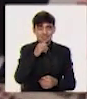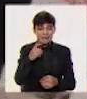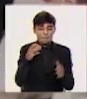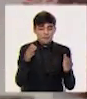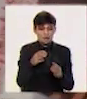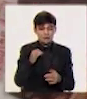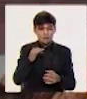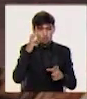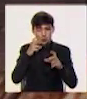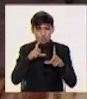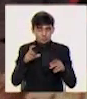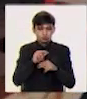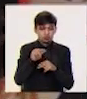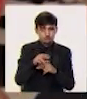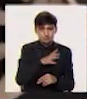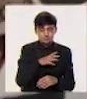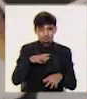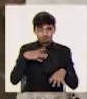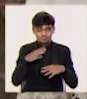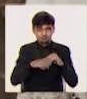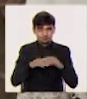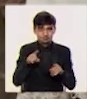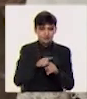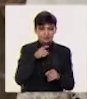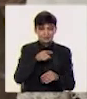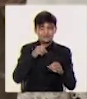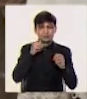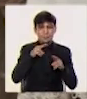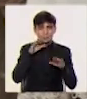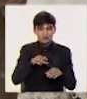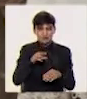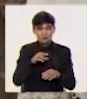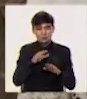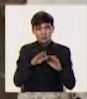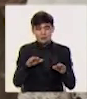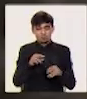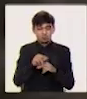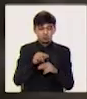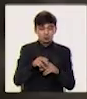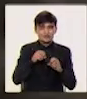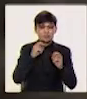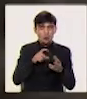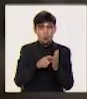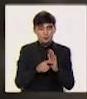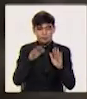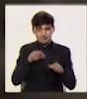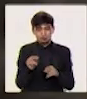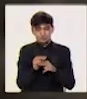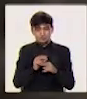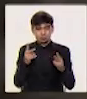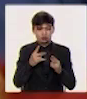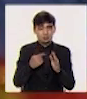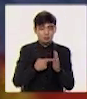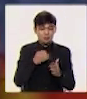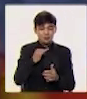қаншама студенттердің тәжірибесін шыңдайтын орын. Осы дәрісханамен тәжірибелік сабақтар өткізілетін бөлмелерге жөндеу қажеттілігі туындаған